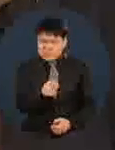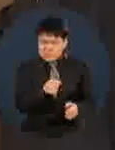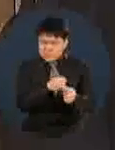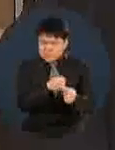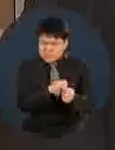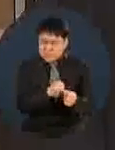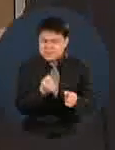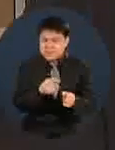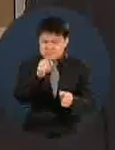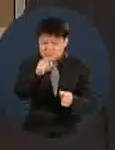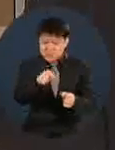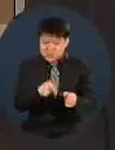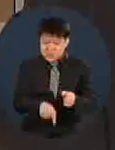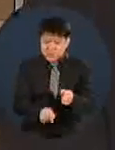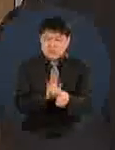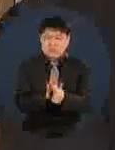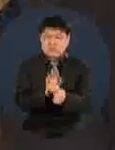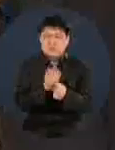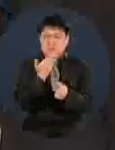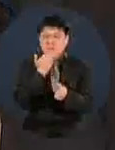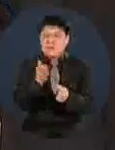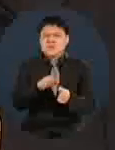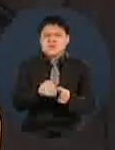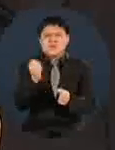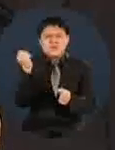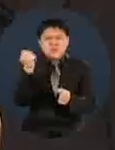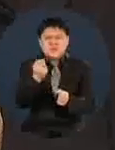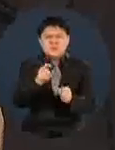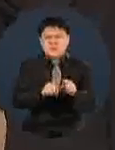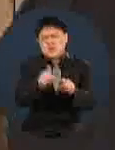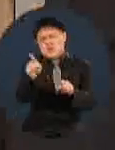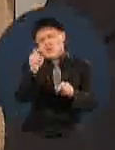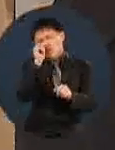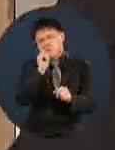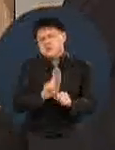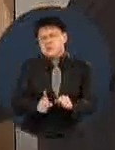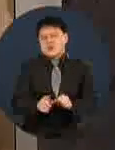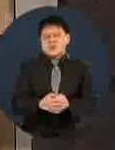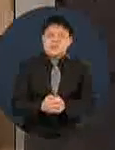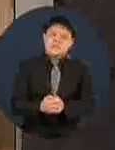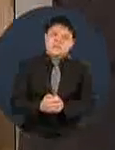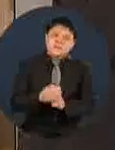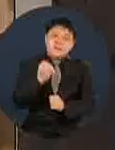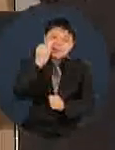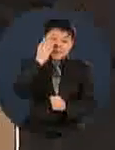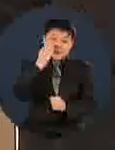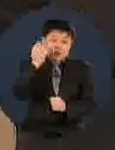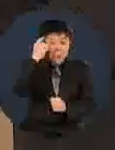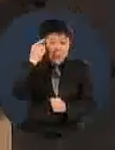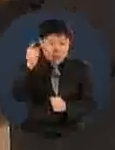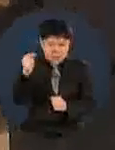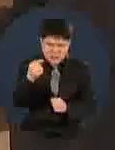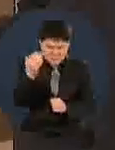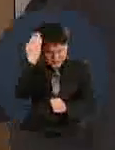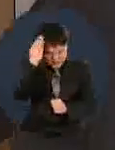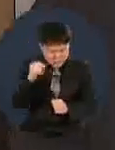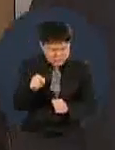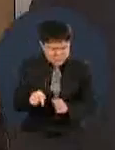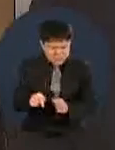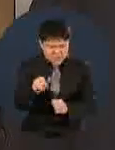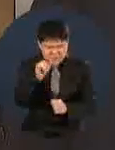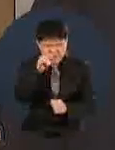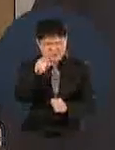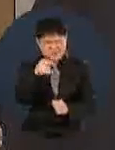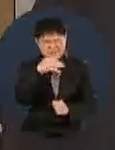이 석정도 보강하는 좋은 수인데요. 이렇게 자꾸 나가는 건 뭔가 이점에 와 있기 때문에 세례를 쌓아봐야 별로